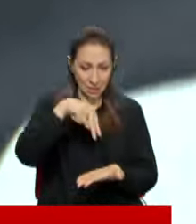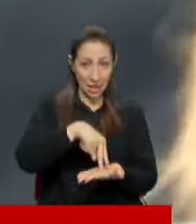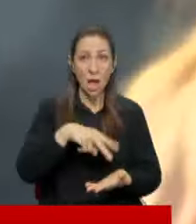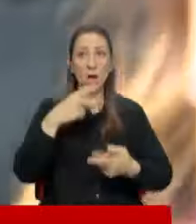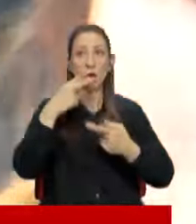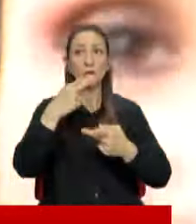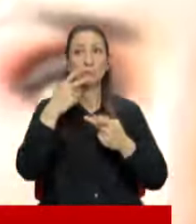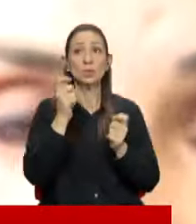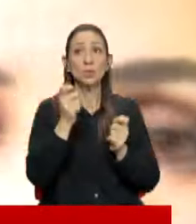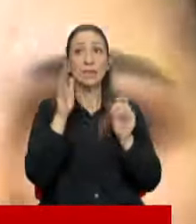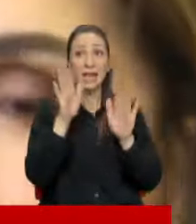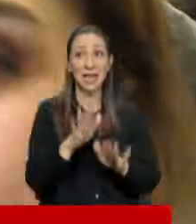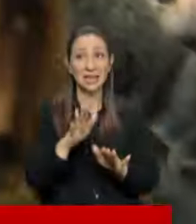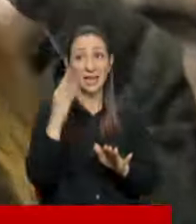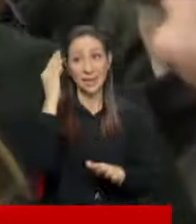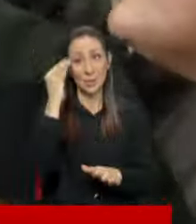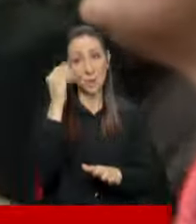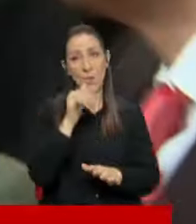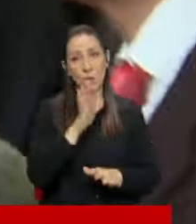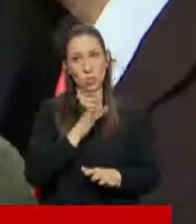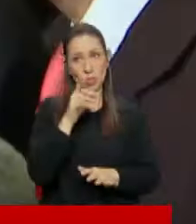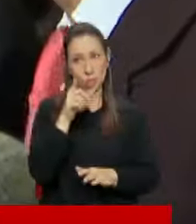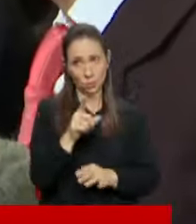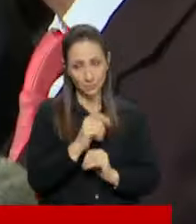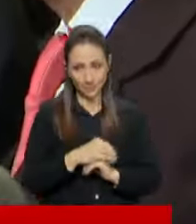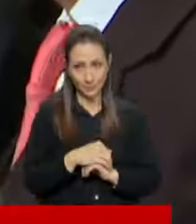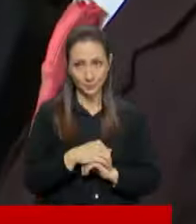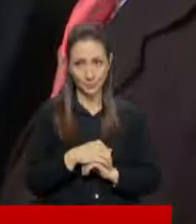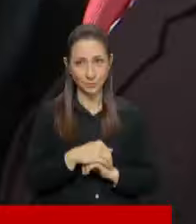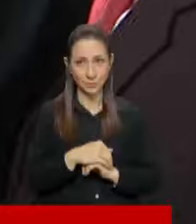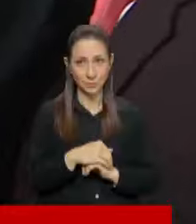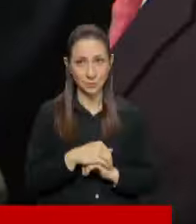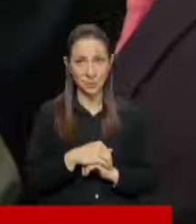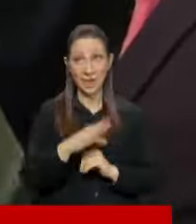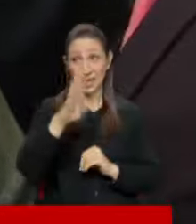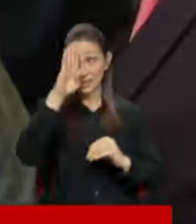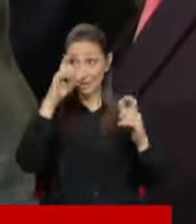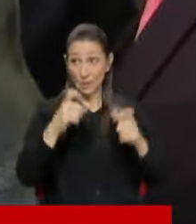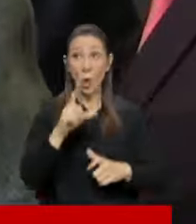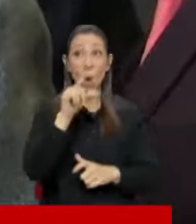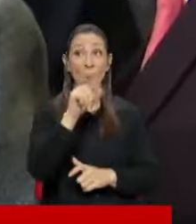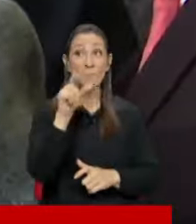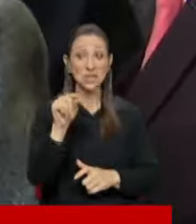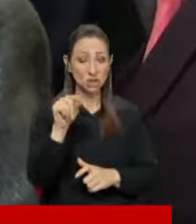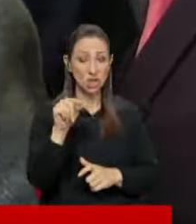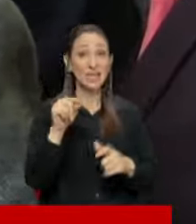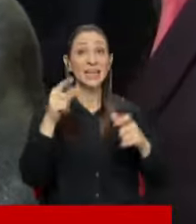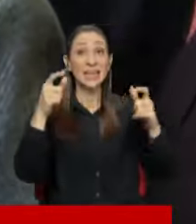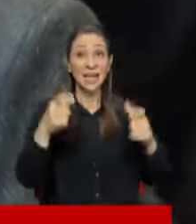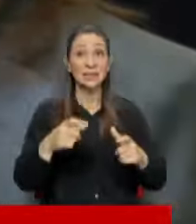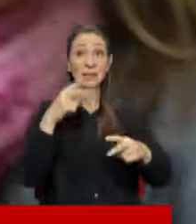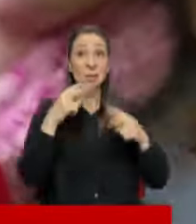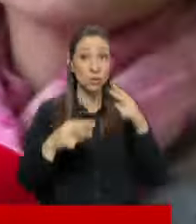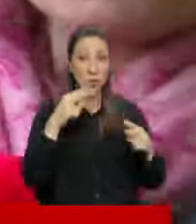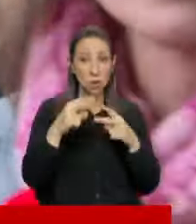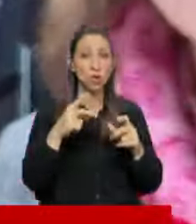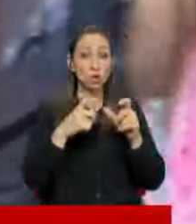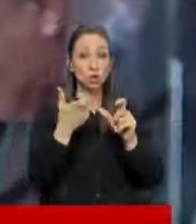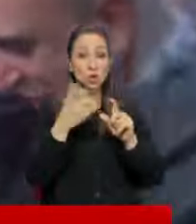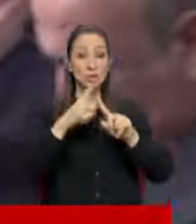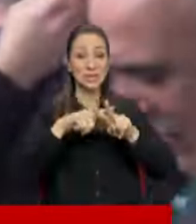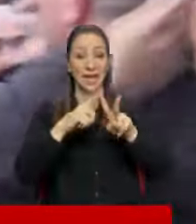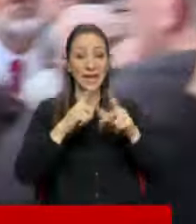çıkıp konuşmak zorunda kaldı İstanbul Büyükşehir Belediye Başkanı Ekrem İmamoğlu. İstanbul'da 11. kent lokantasını Sultan Gazi'de